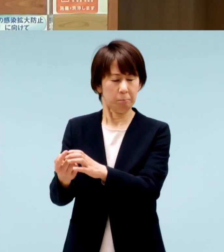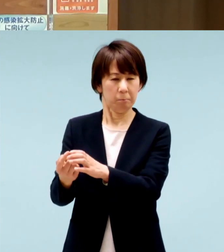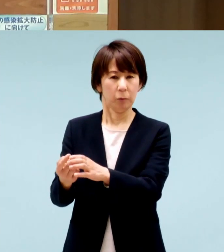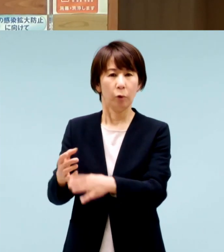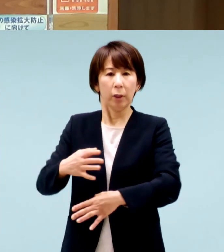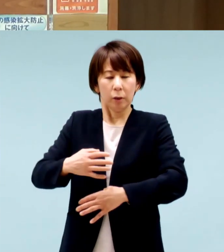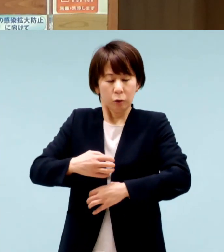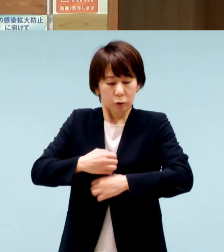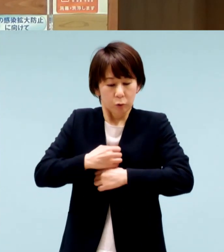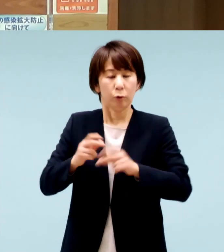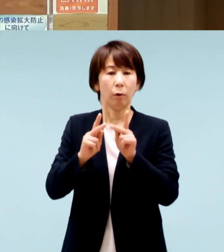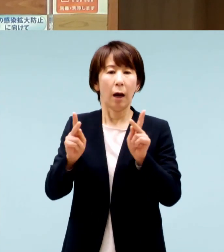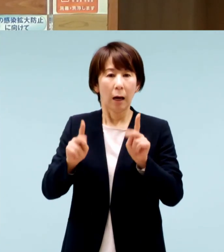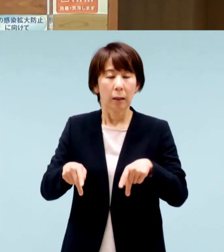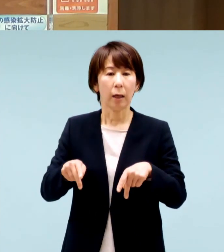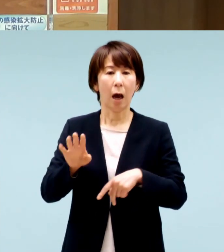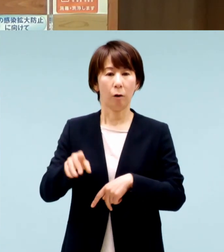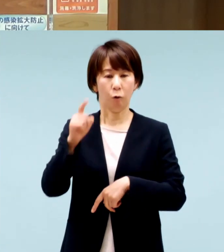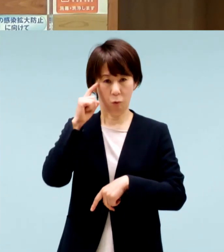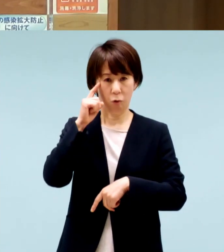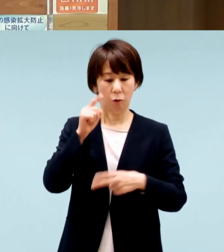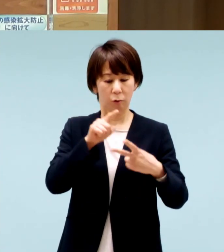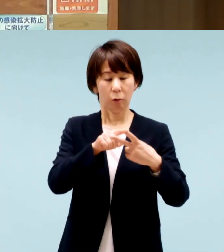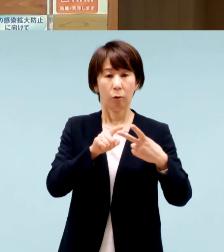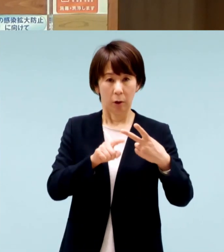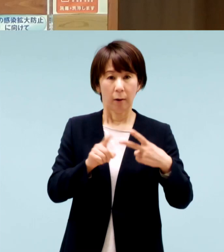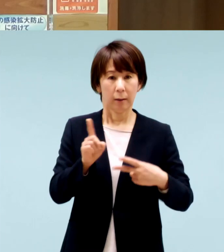考えられていることあったら教えてください。 はい、まあ、これ